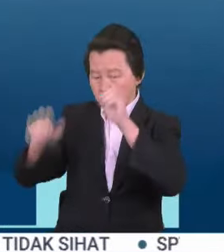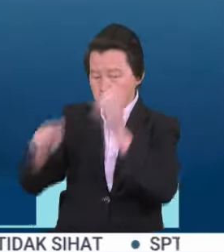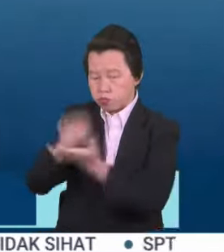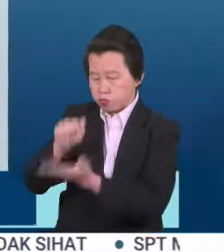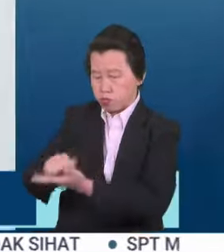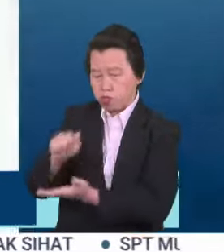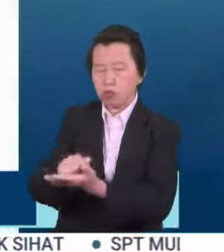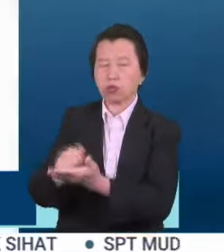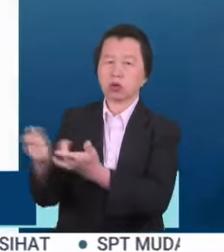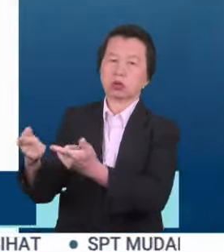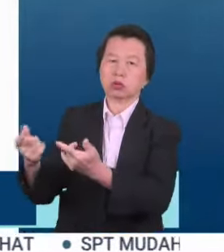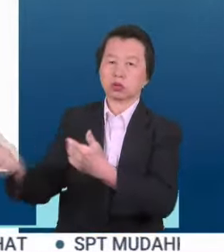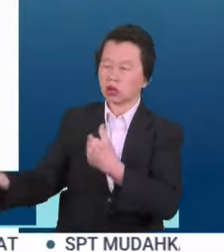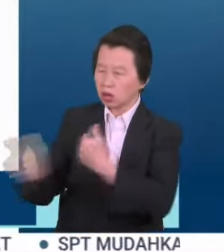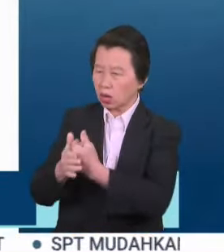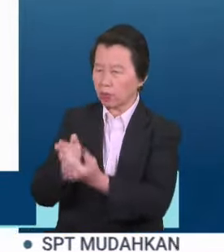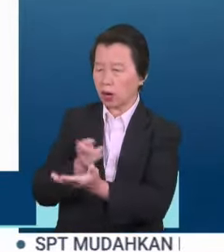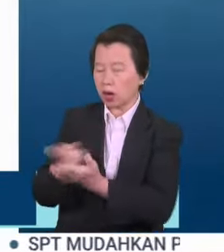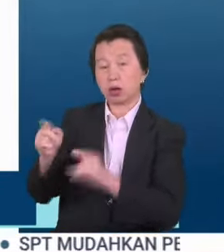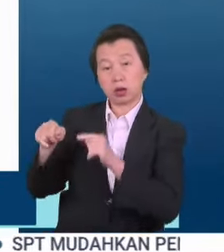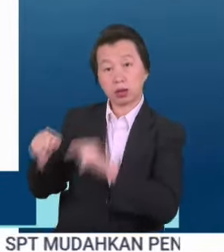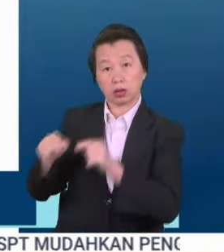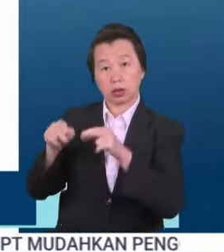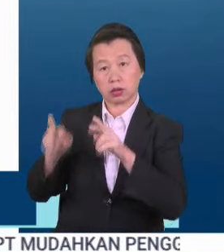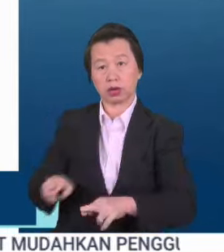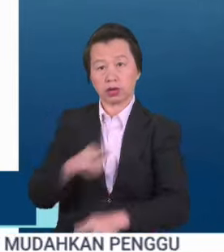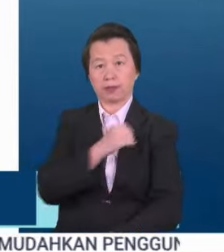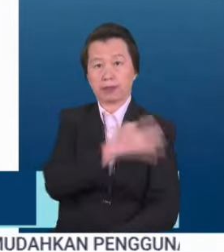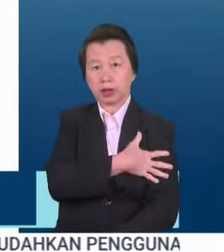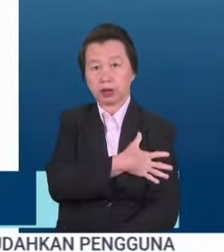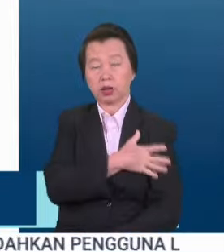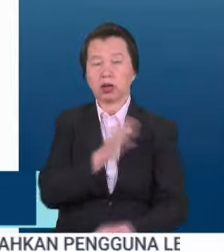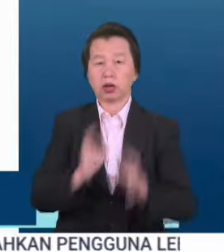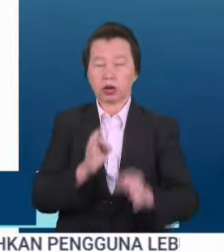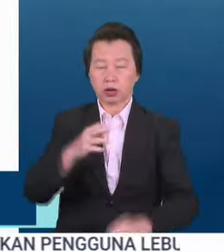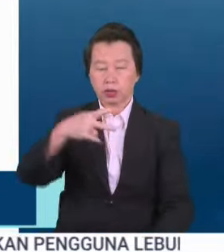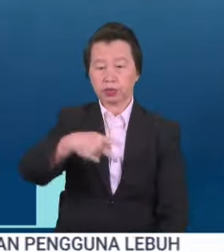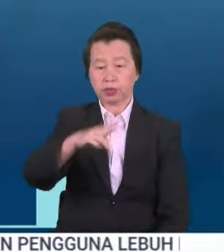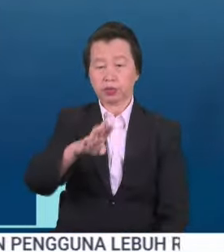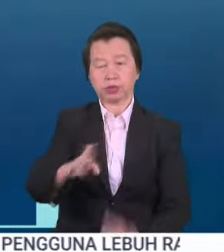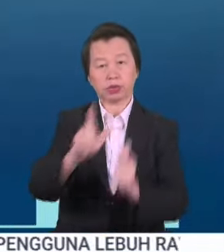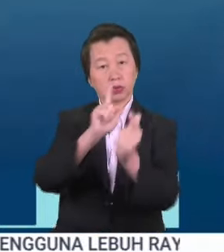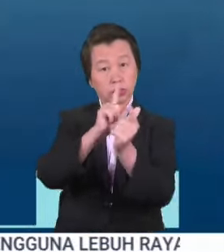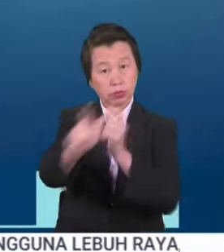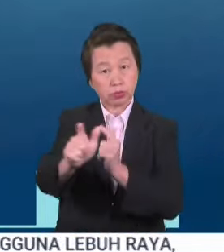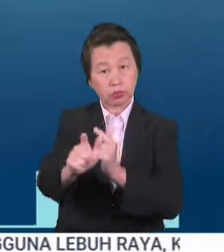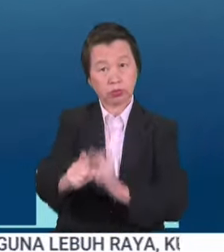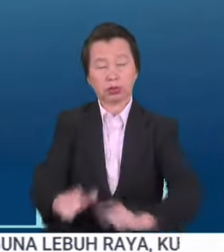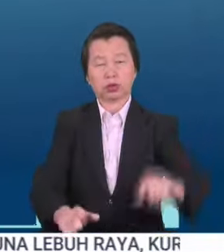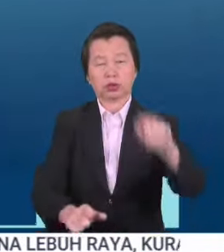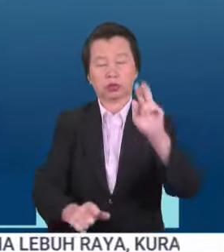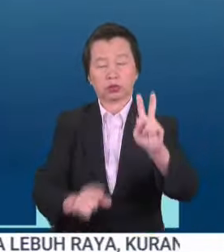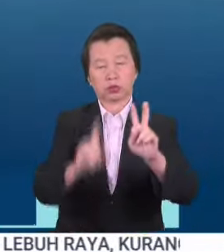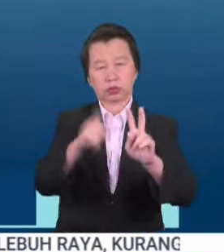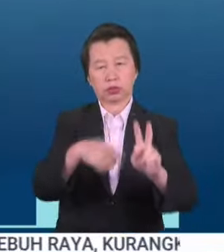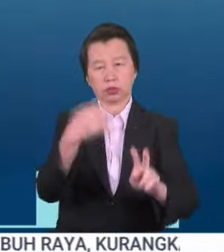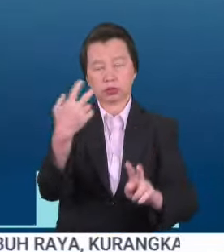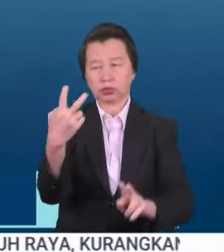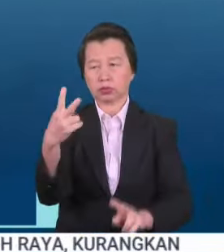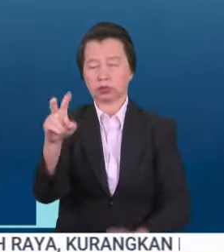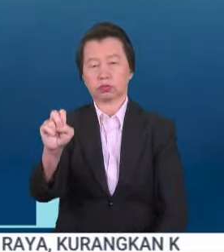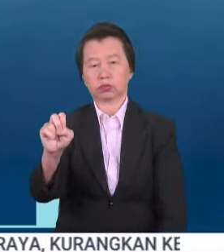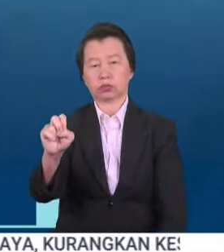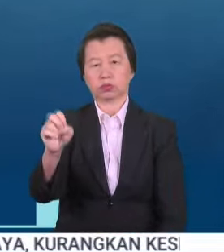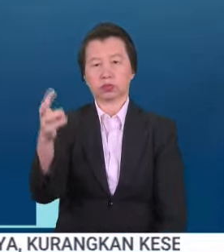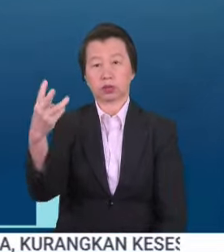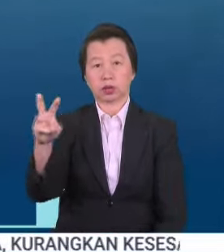haram mereka dan kembalikan hak rakyat Palestin. Tambahnya, walaupun PBB meluluskan resolusi 2334 pada